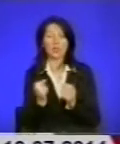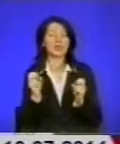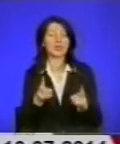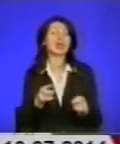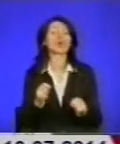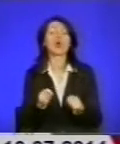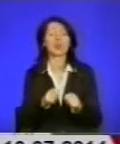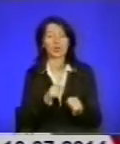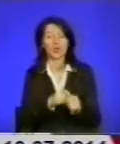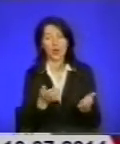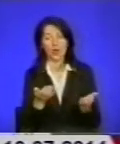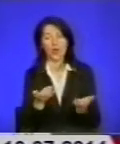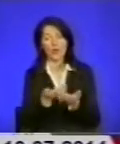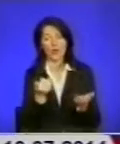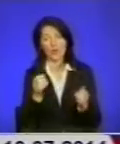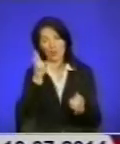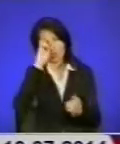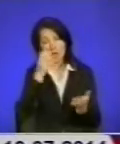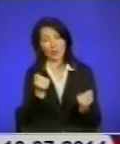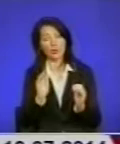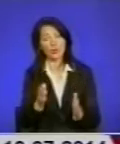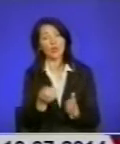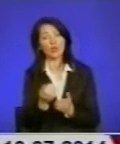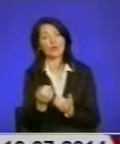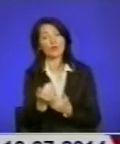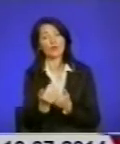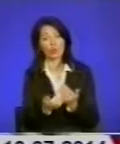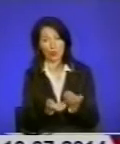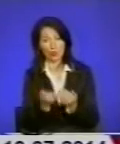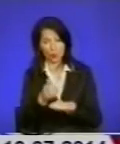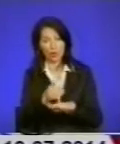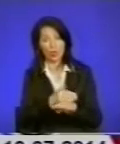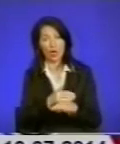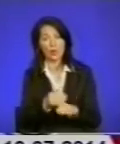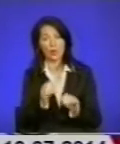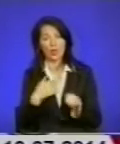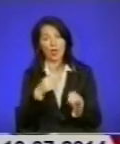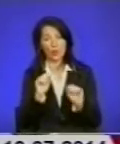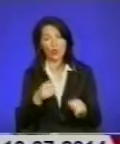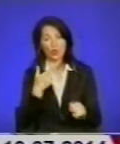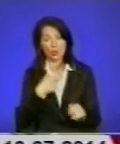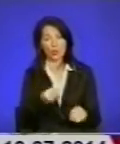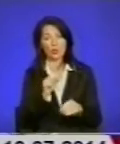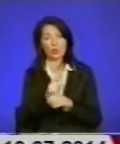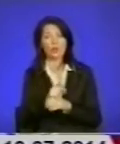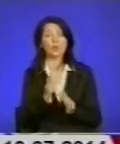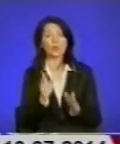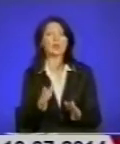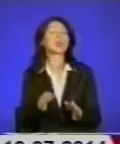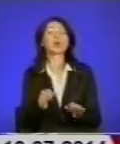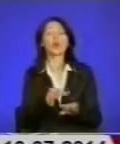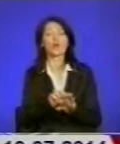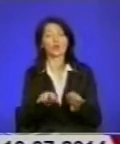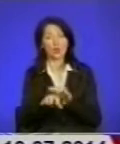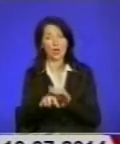отримали лише взуття. То я можу тільки собі замовити взуття для дитини в